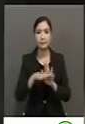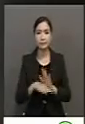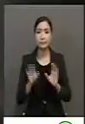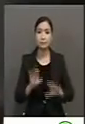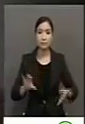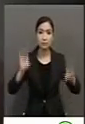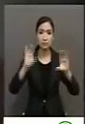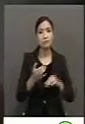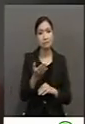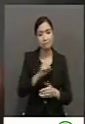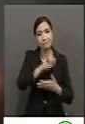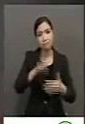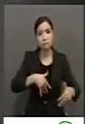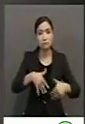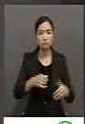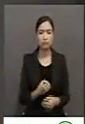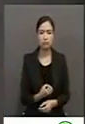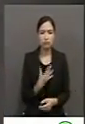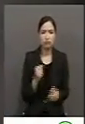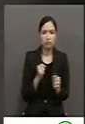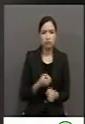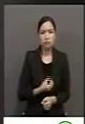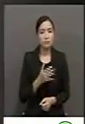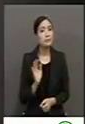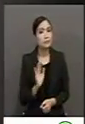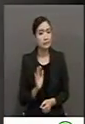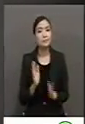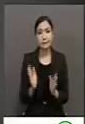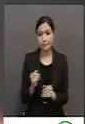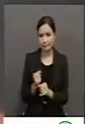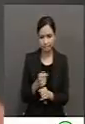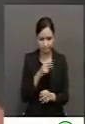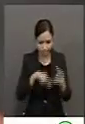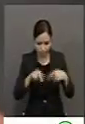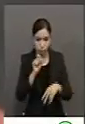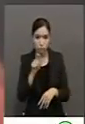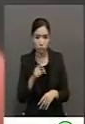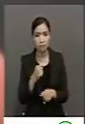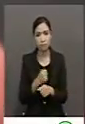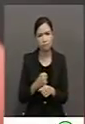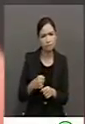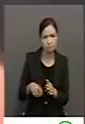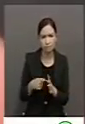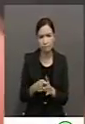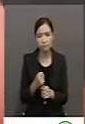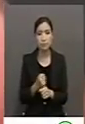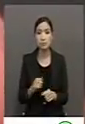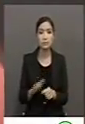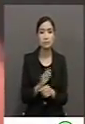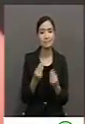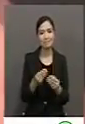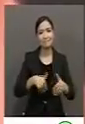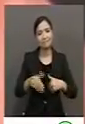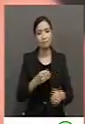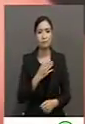งนี้ขอให้พี่น้องประชาชนอย่าไปตื่นตระหนกตกใจเจ้าหน้าที่จะเร่งหาสาเหตุและทำงานอย่างเต็มที่เพื่อให้ประชาชนนั้น